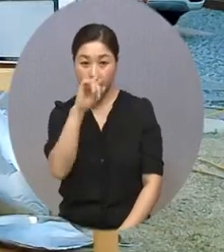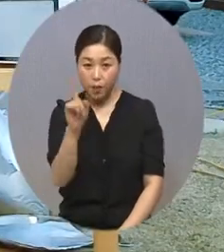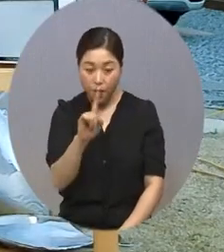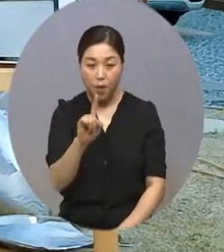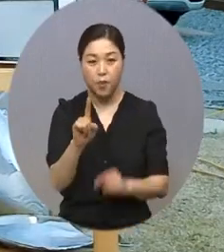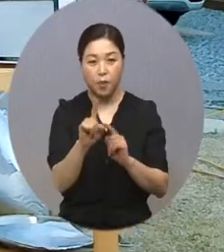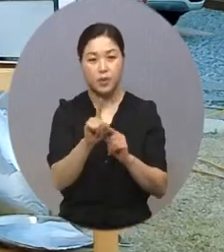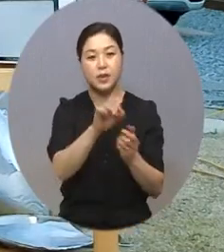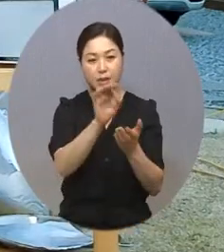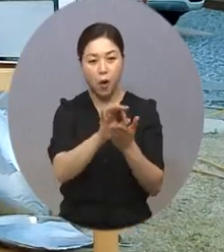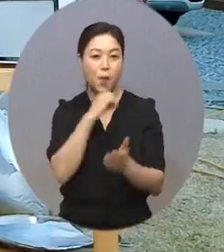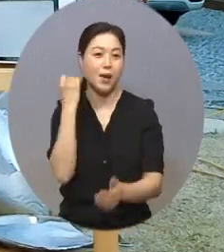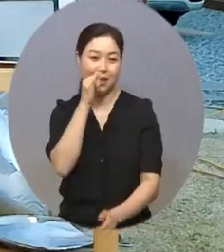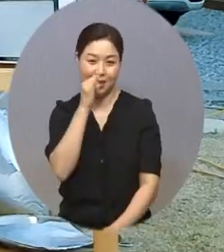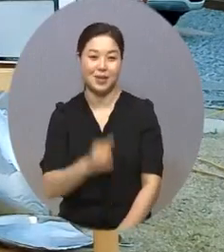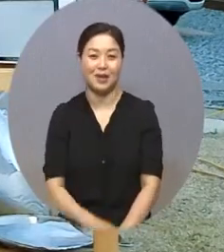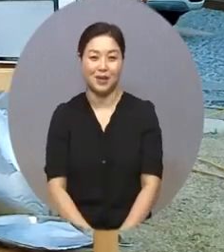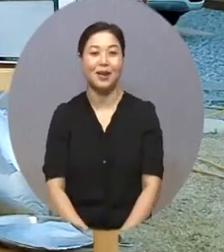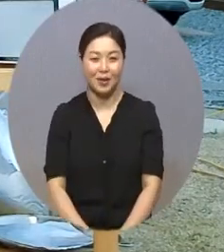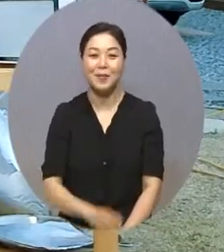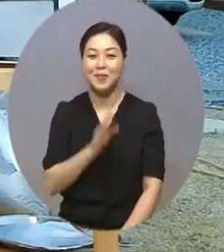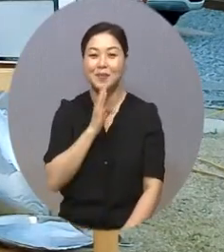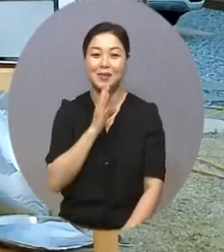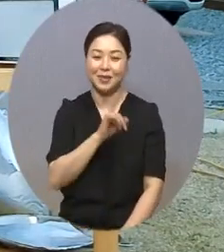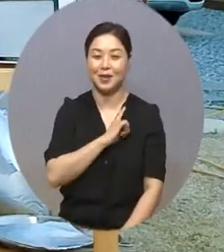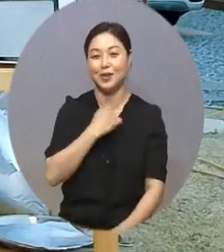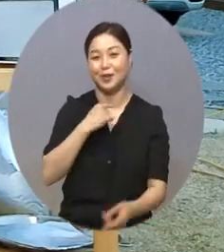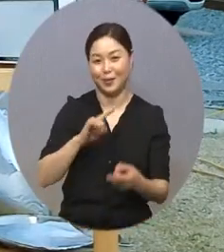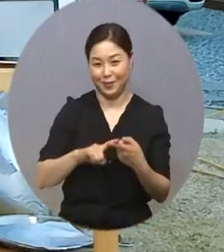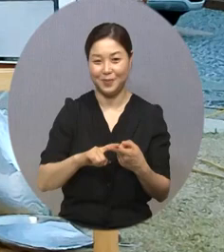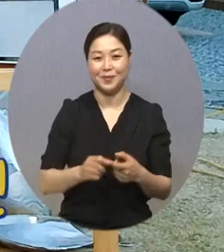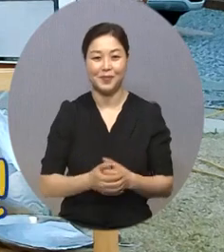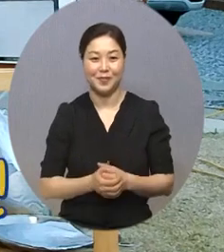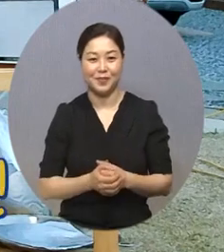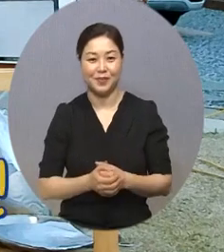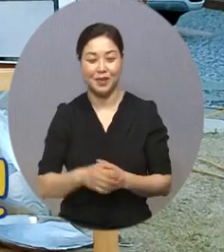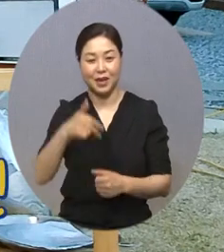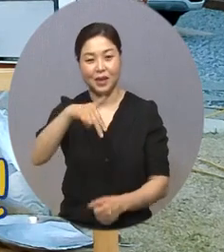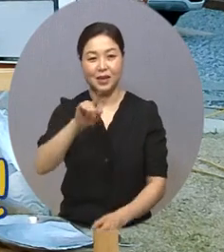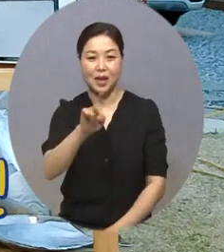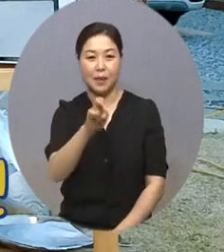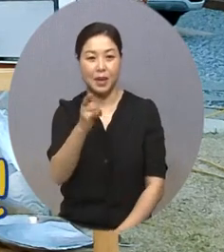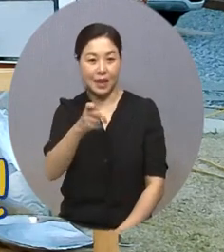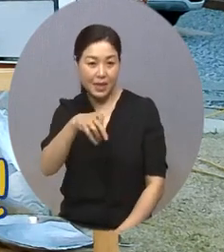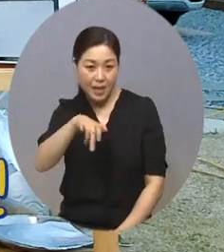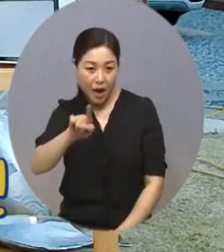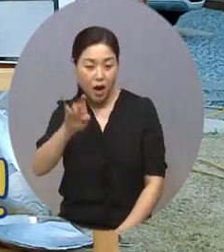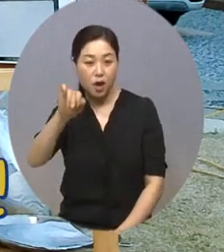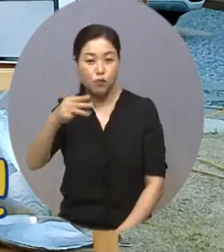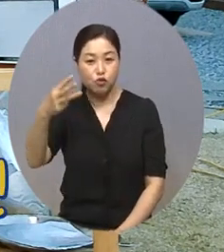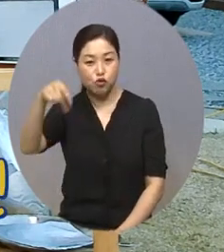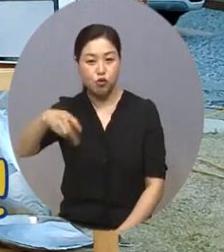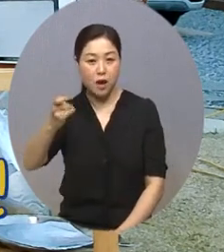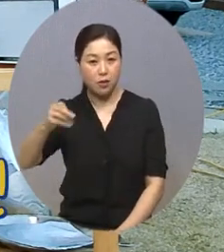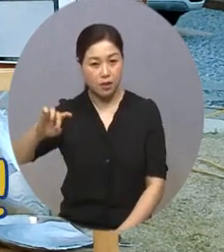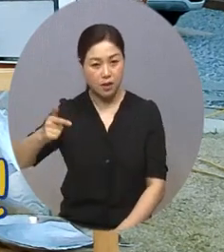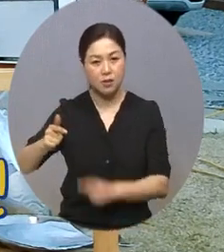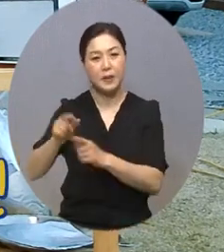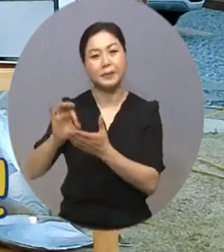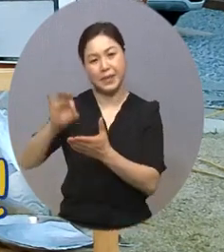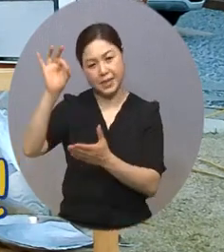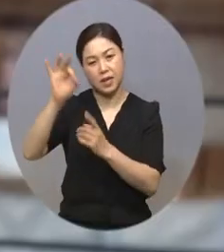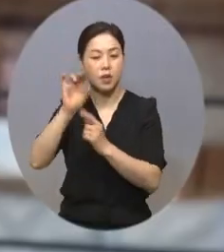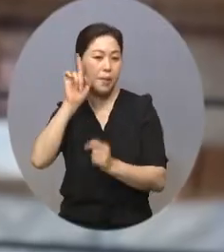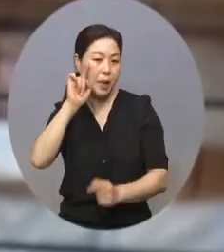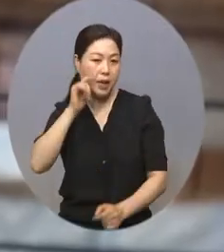것을 중요한데 그래 으 참 1급으로 마신 커피 내 쭉 먹이세요 그럼 1 맛이 썩 잘